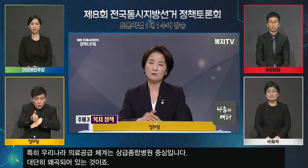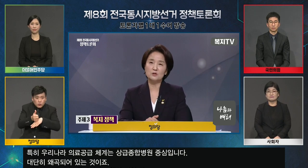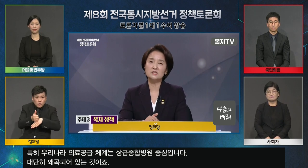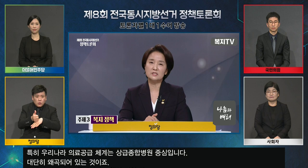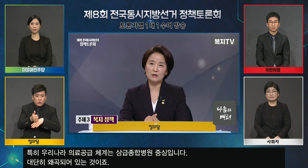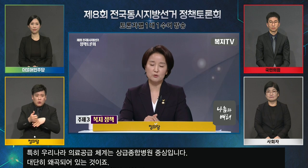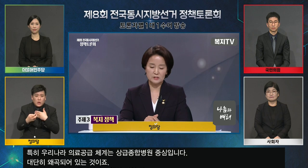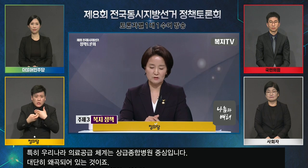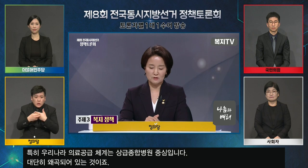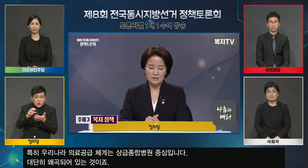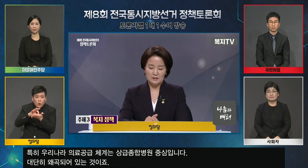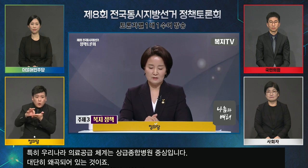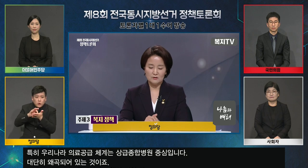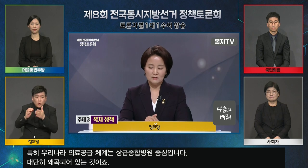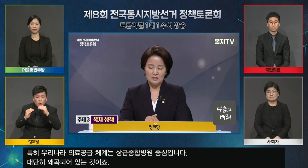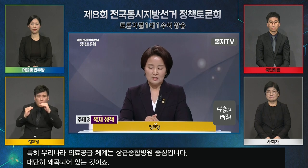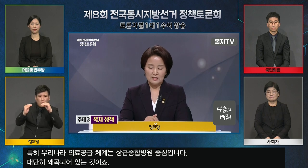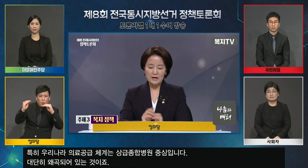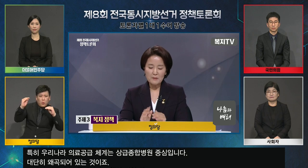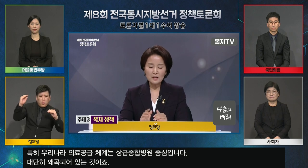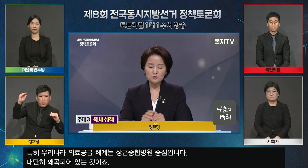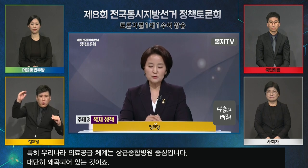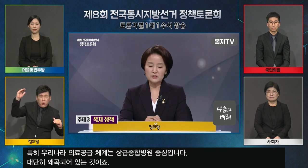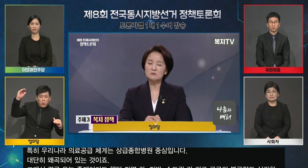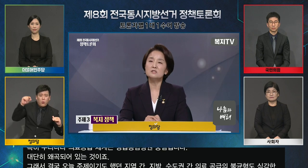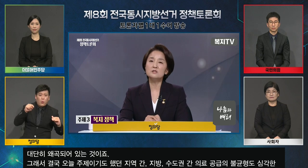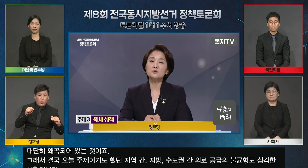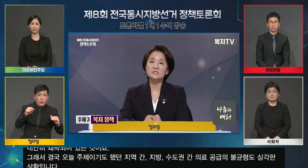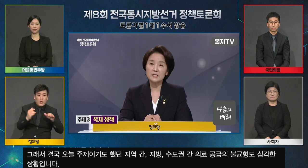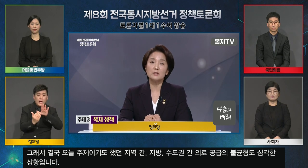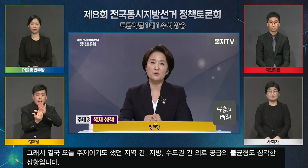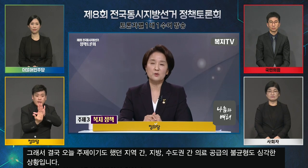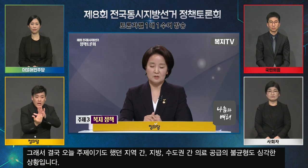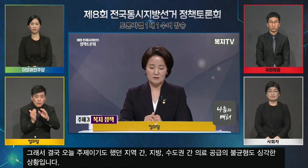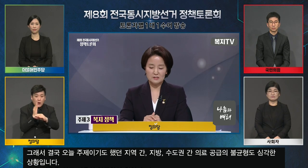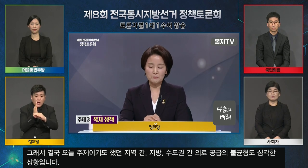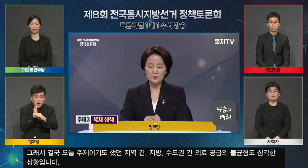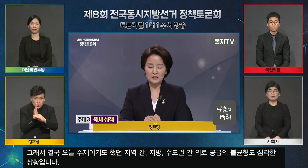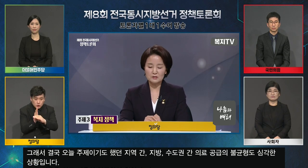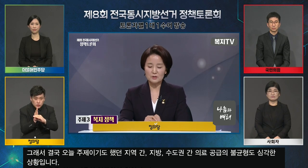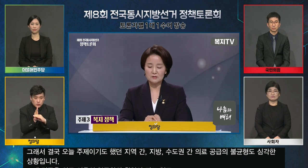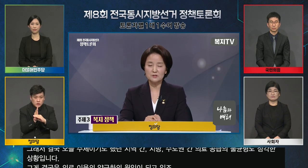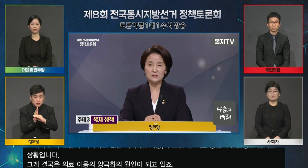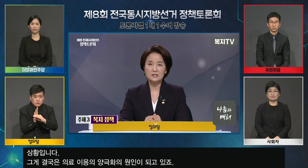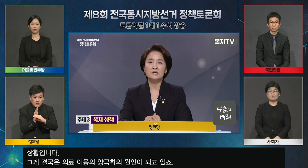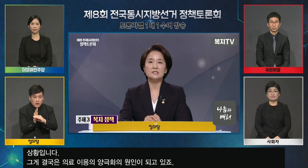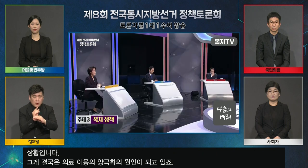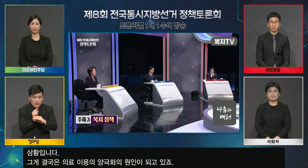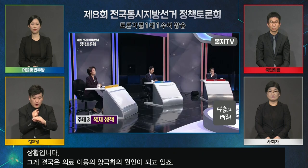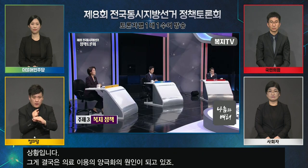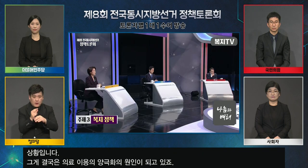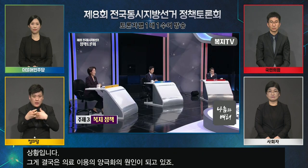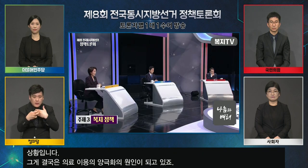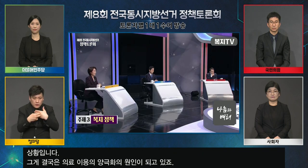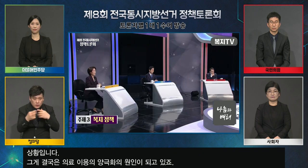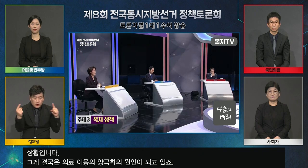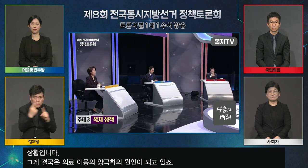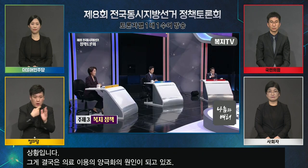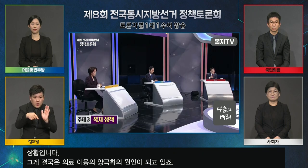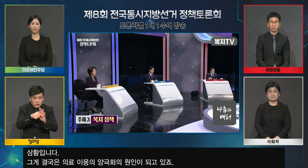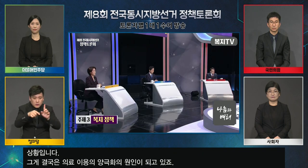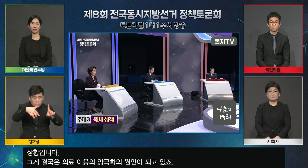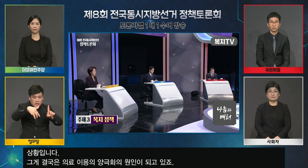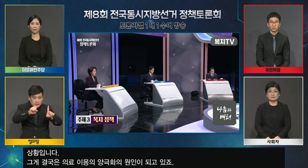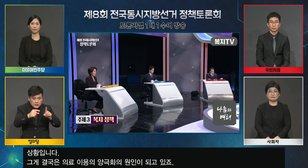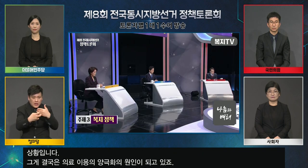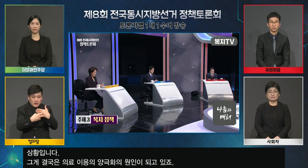양극화의 원인이 되고 있죠. 그래서 예방 중심 의료 체계로 재편하기 위해서는 1차 의료 강화가